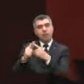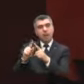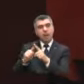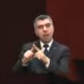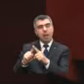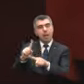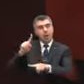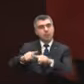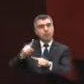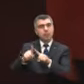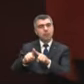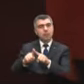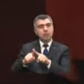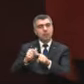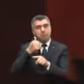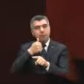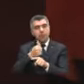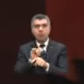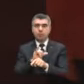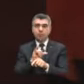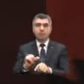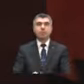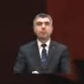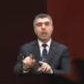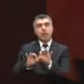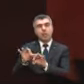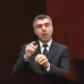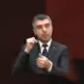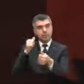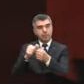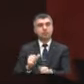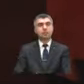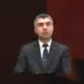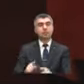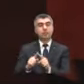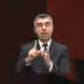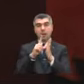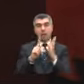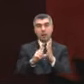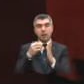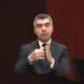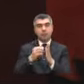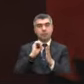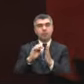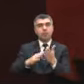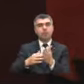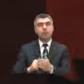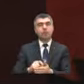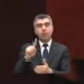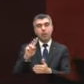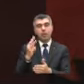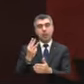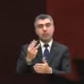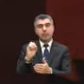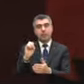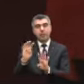النصب والغش، نذكر الإجراءات التالية: الضمانات القانونية الواردة في قانون رقم